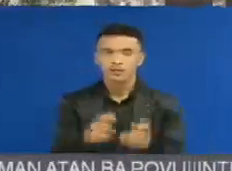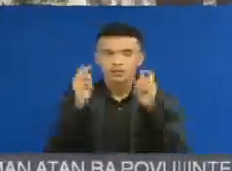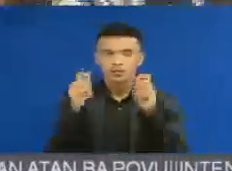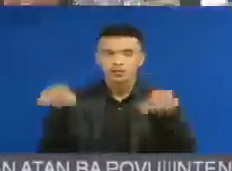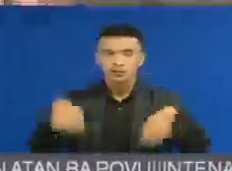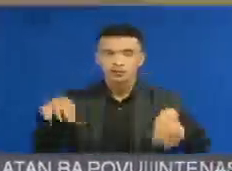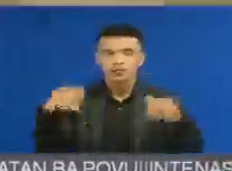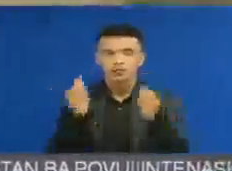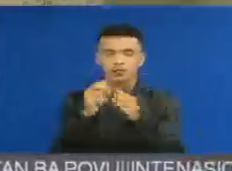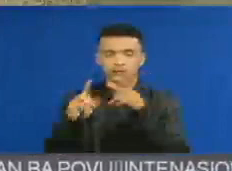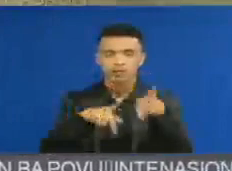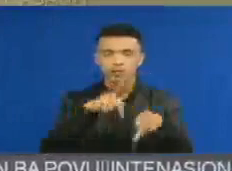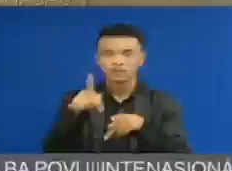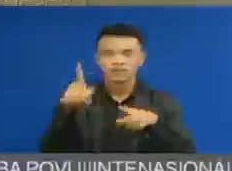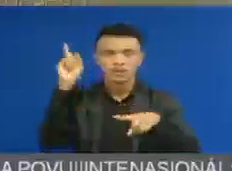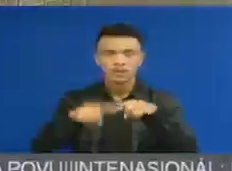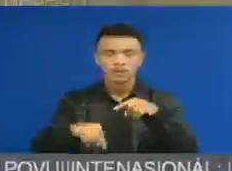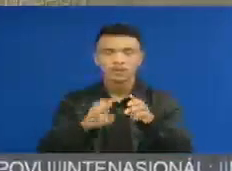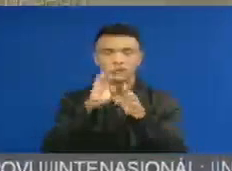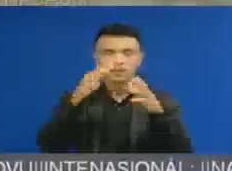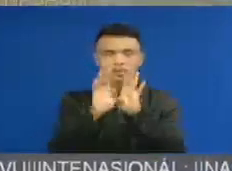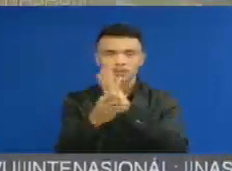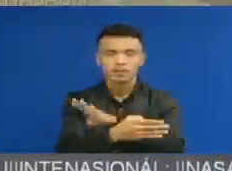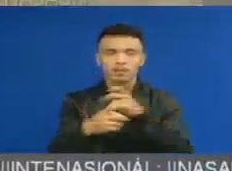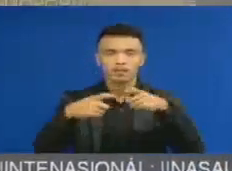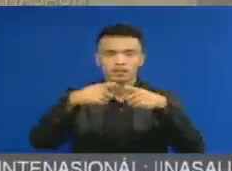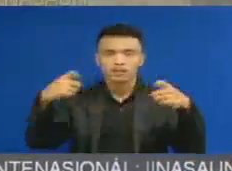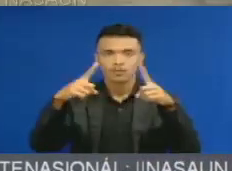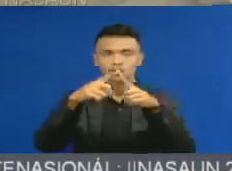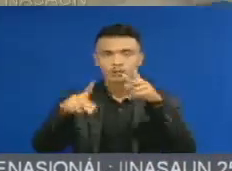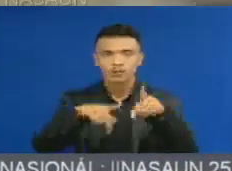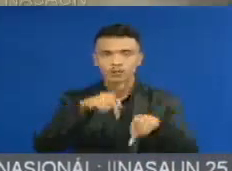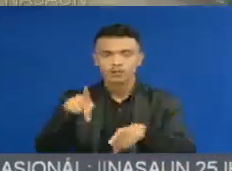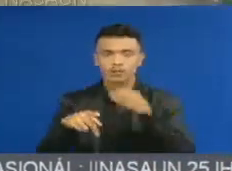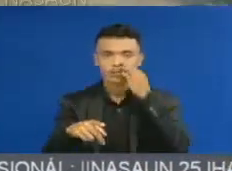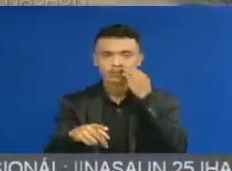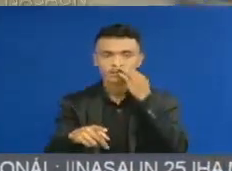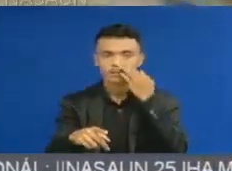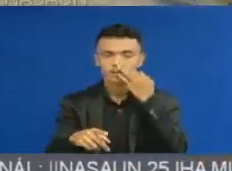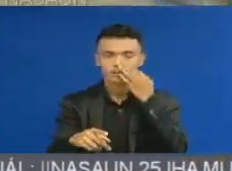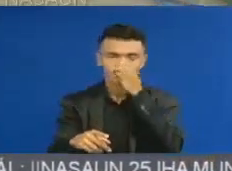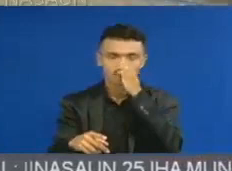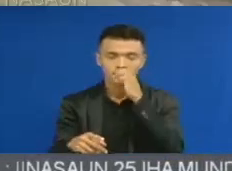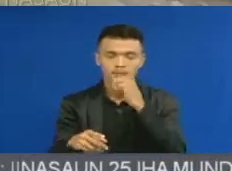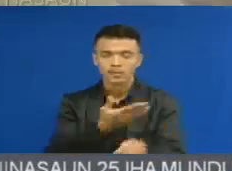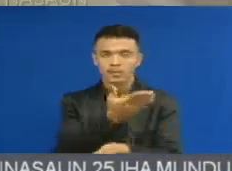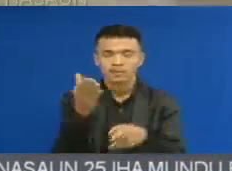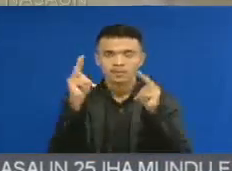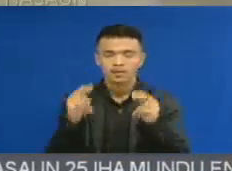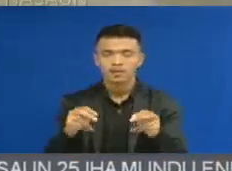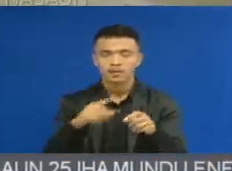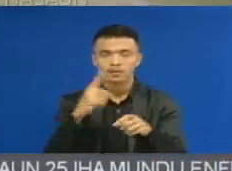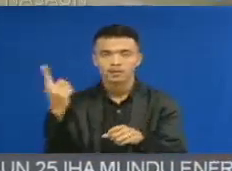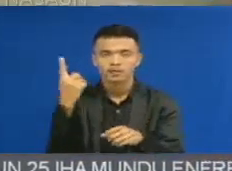serviço ao sociedade. La beleza inimigo para povo. E me entende na face da relação de bebês para